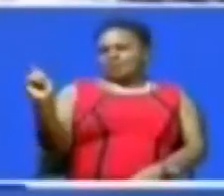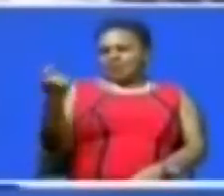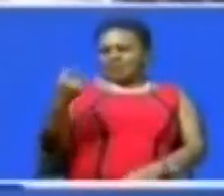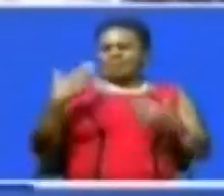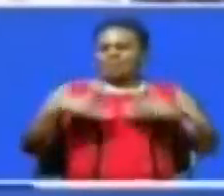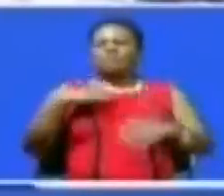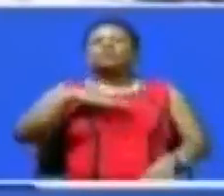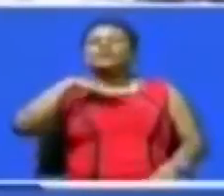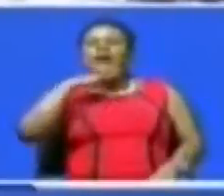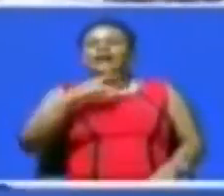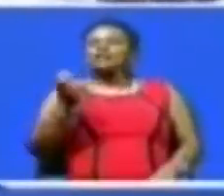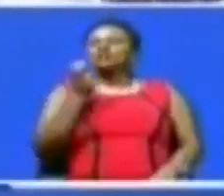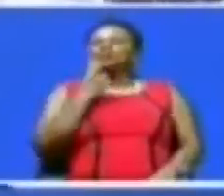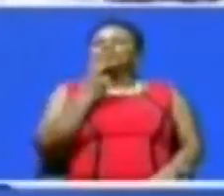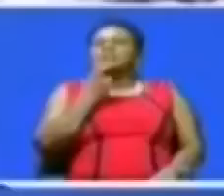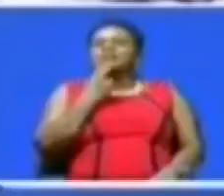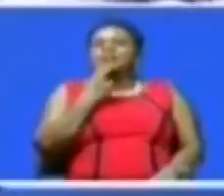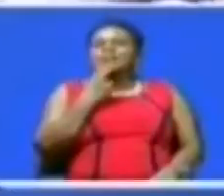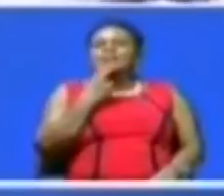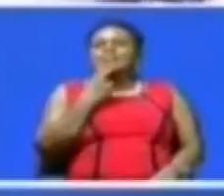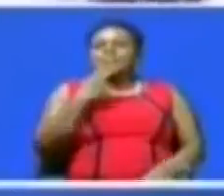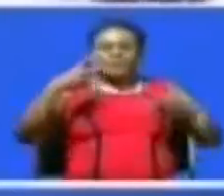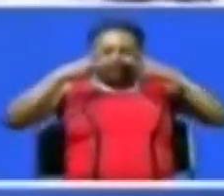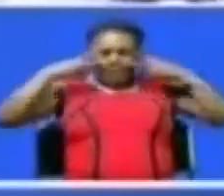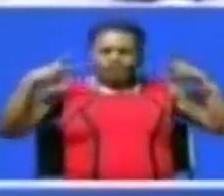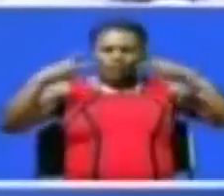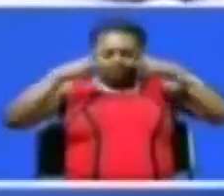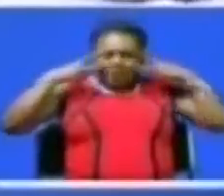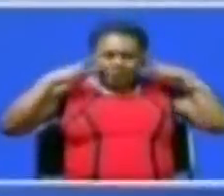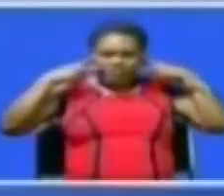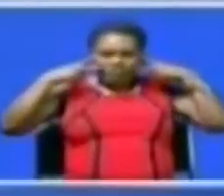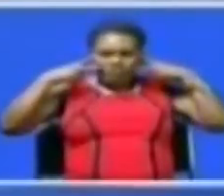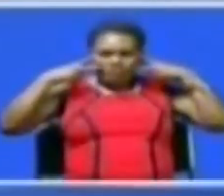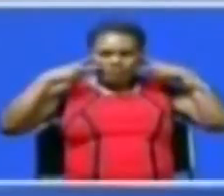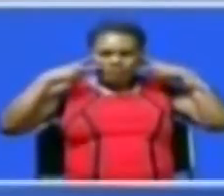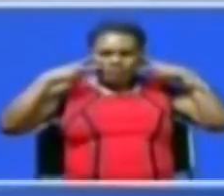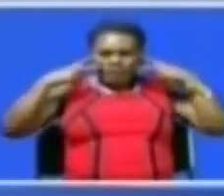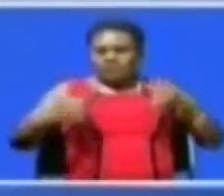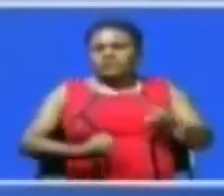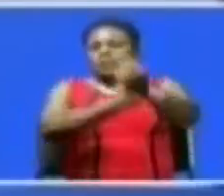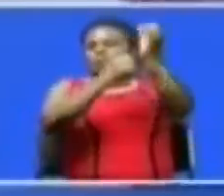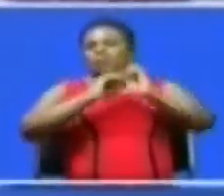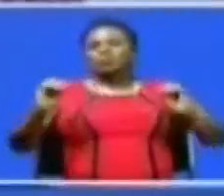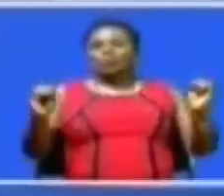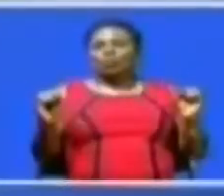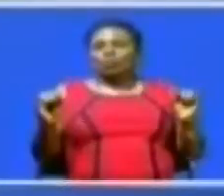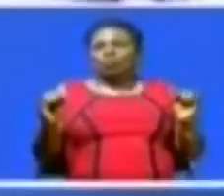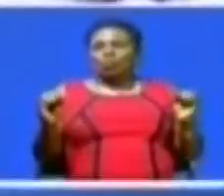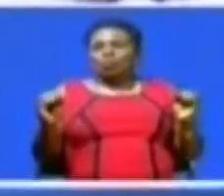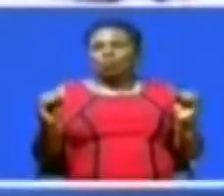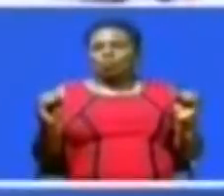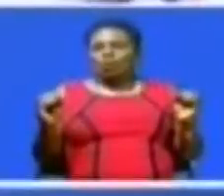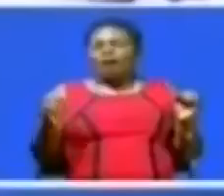we lost, that heinous act. Al-Shabaab has no, we do not support Al-Shabaab.